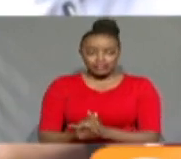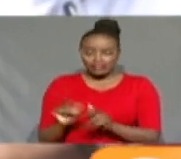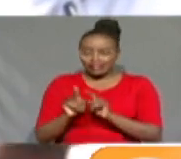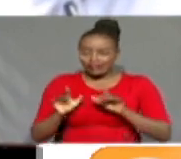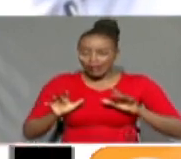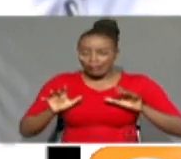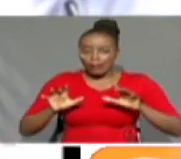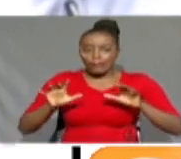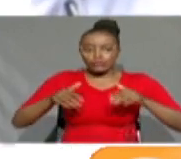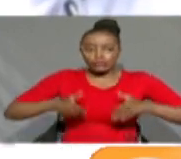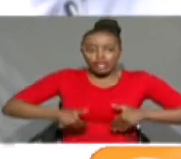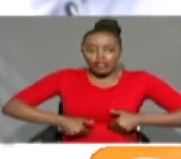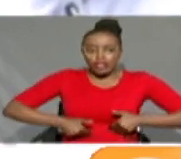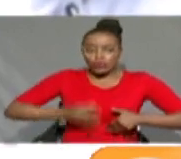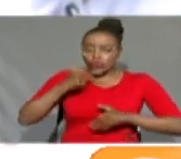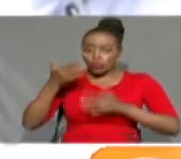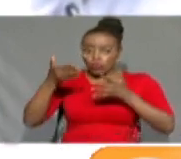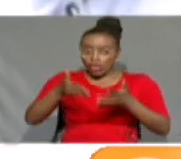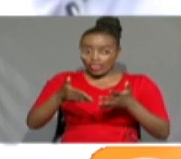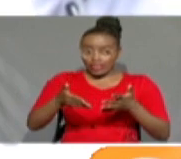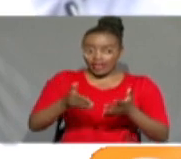Kinasukuma vijana ambao walikuwa pale